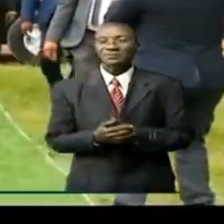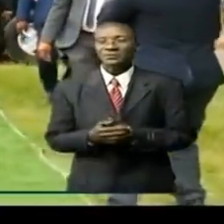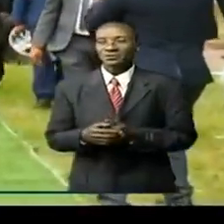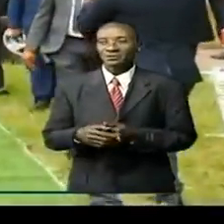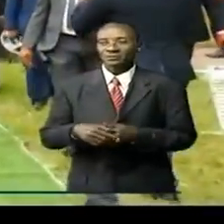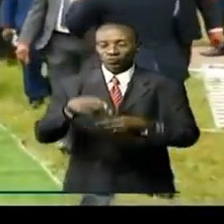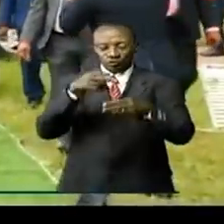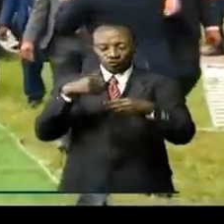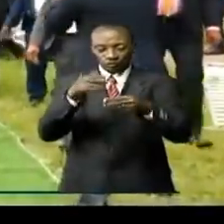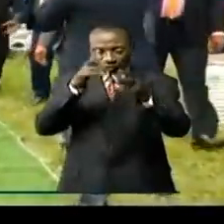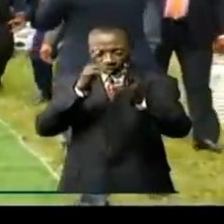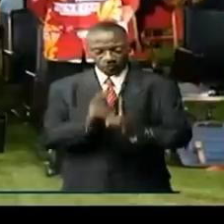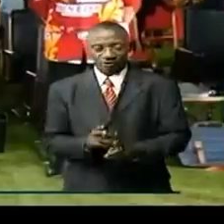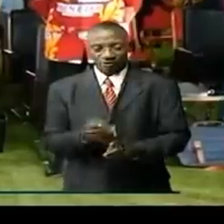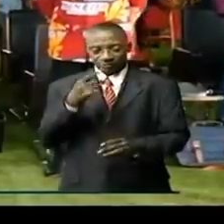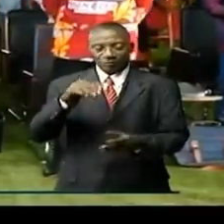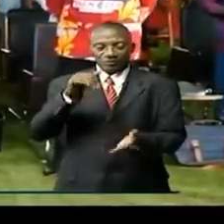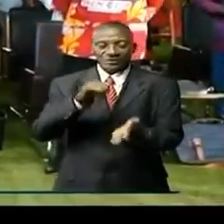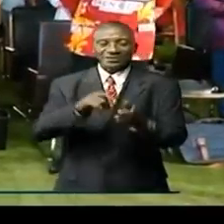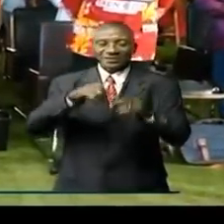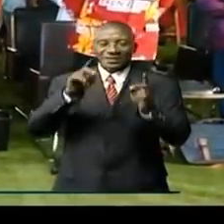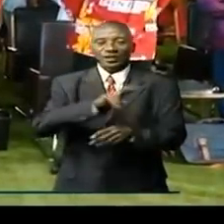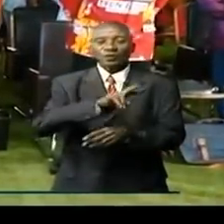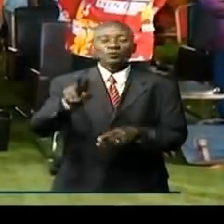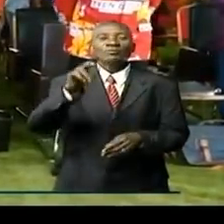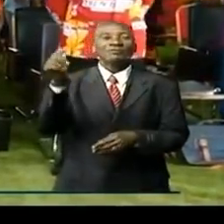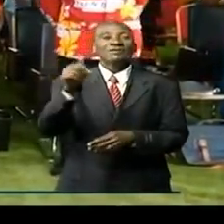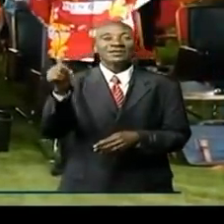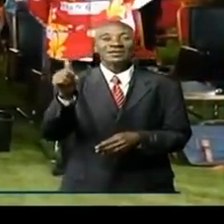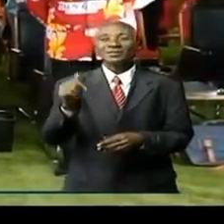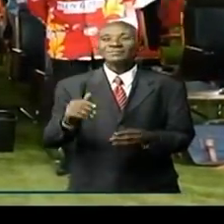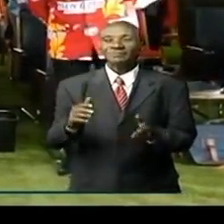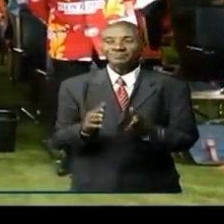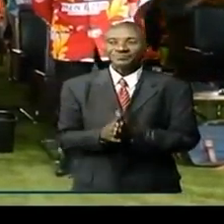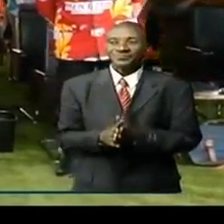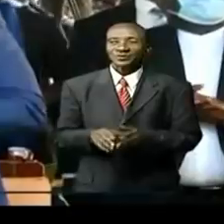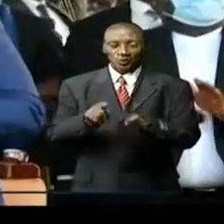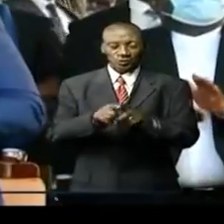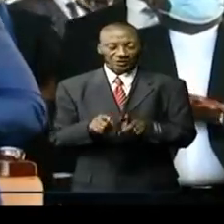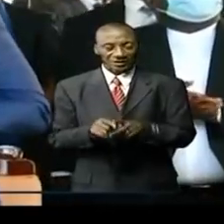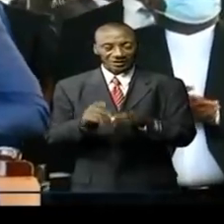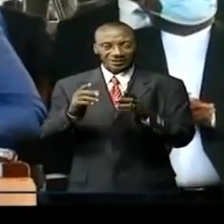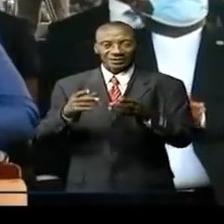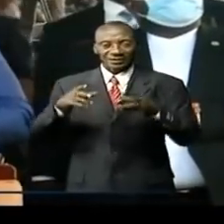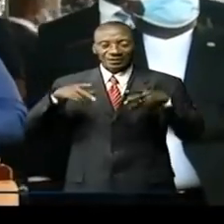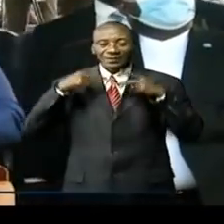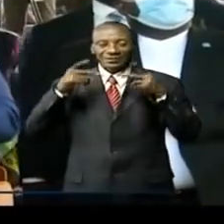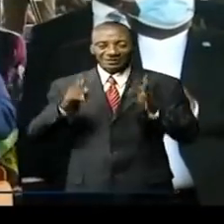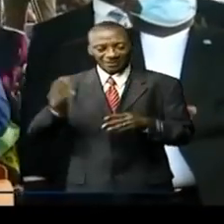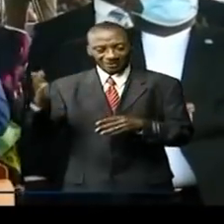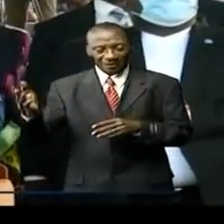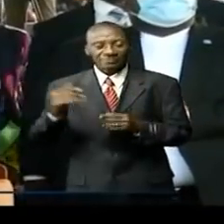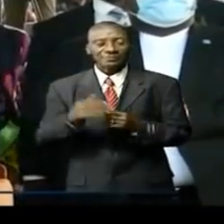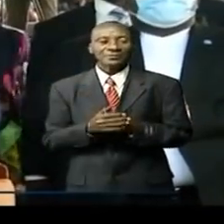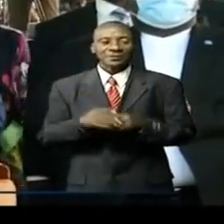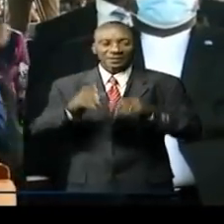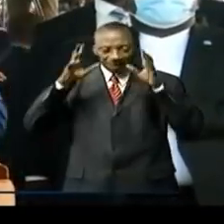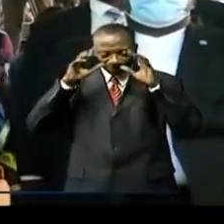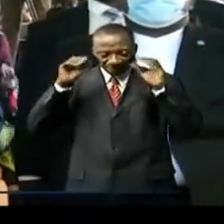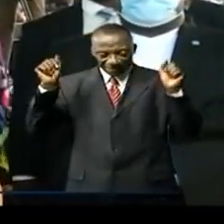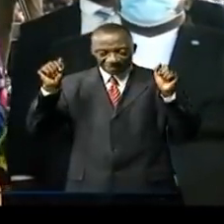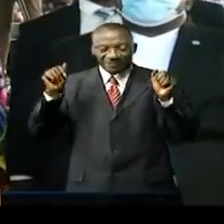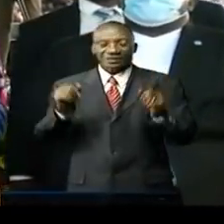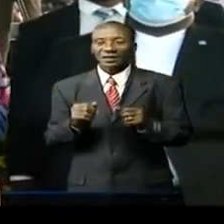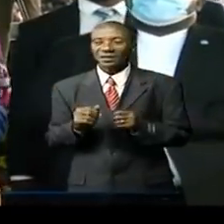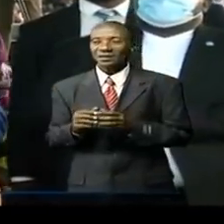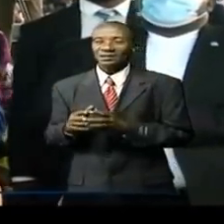sa présence. Aux côtés de l'apôtre visionnaire Roland Dallo et du pasteur Ken Luamba, le président de la République a communié avec tous les fidèles